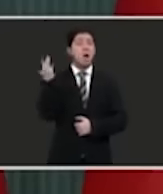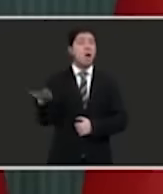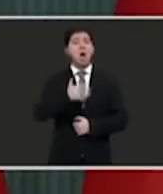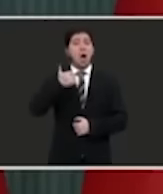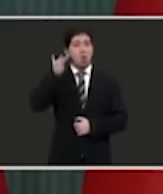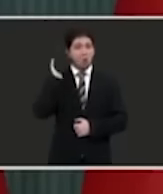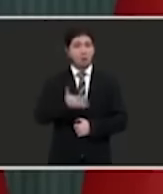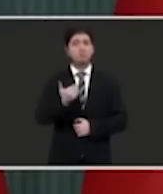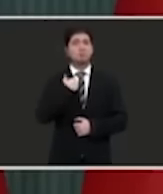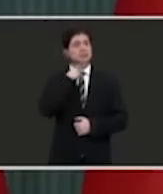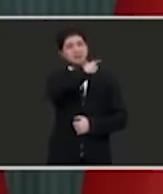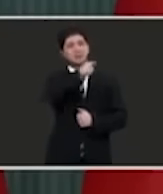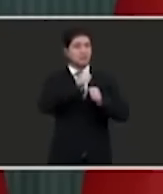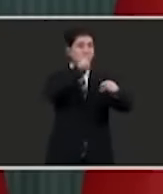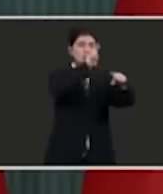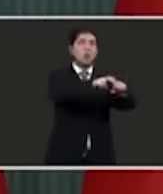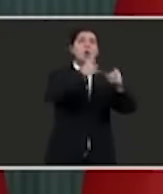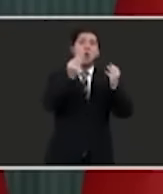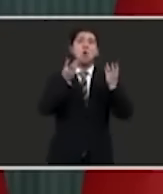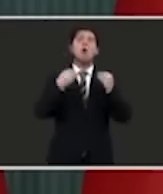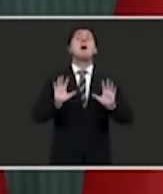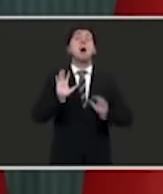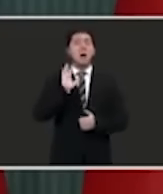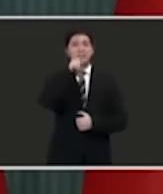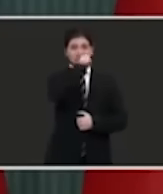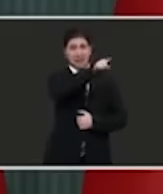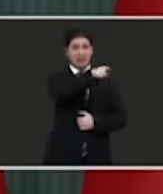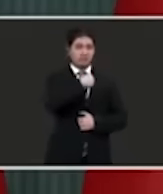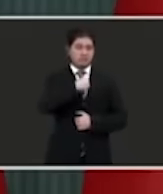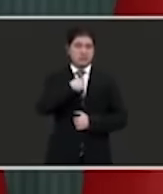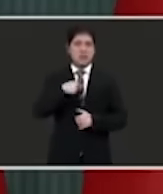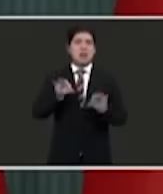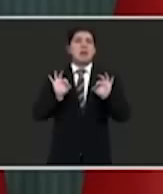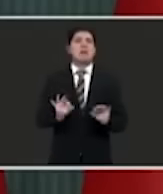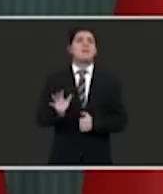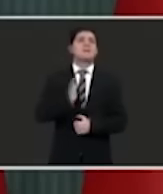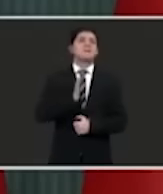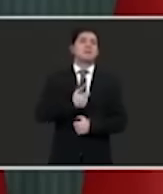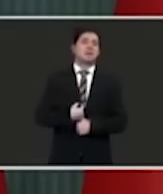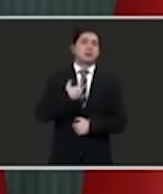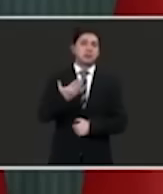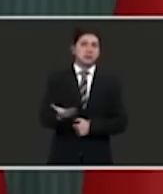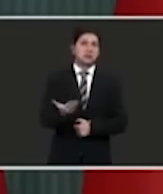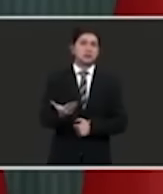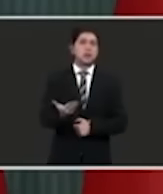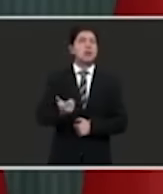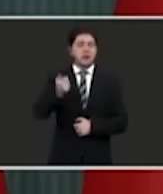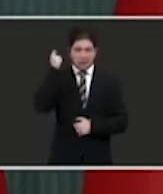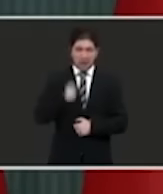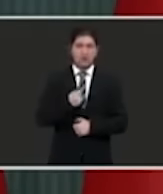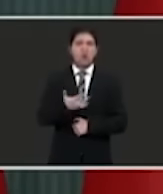biz sende olmasak bile sen bizdesin gene. Gerçekten de